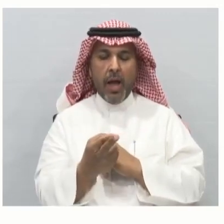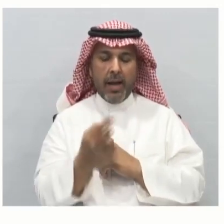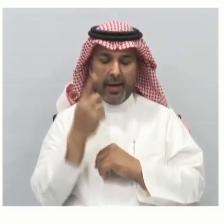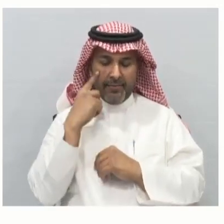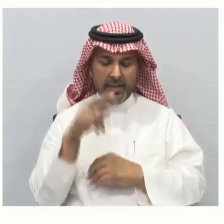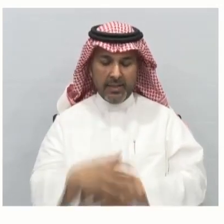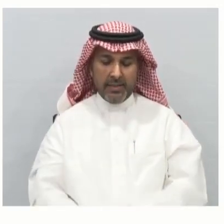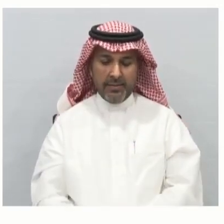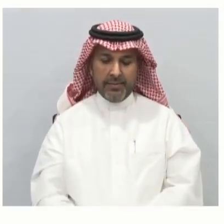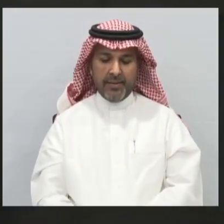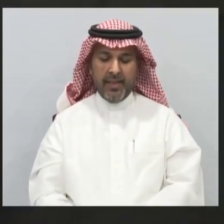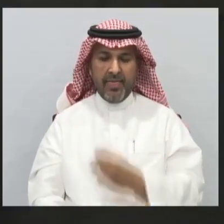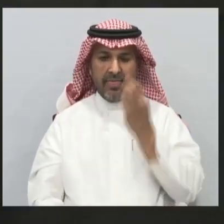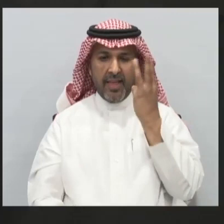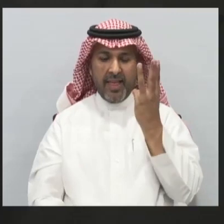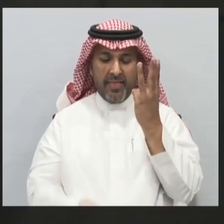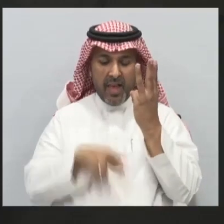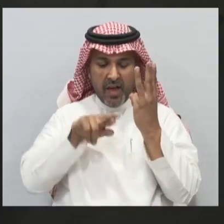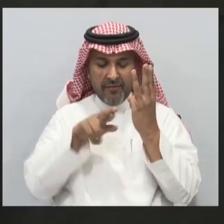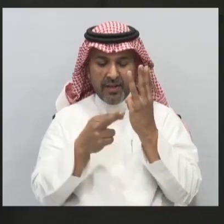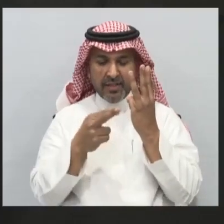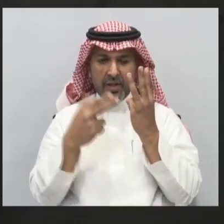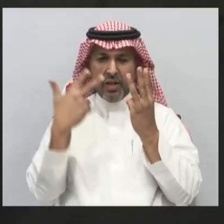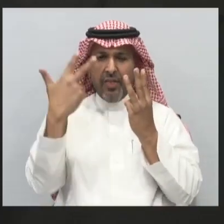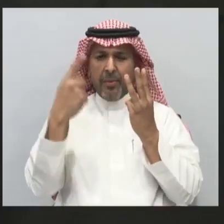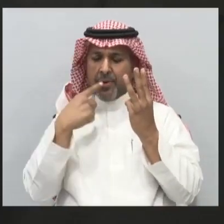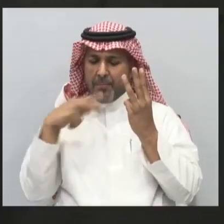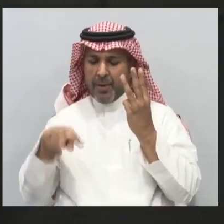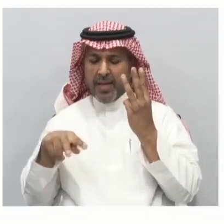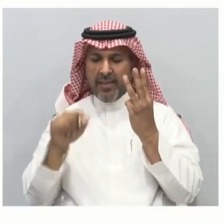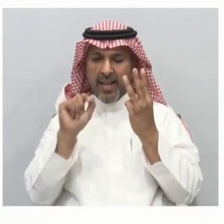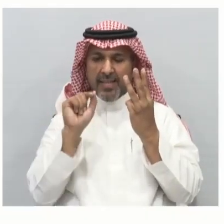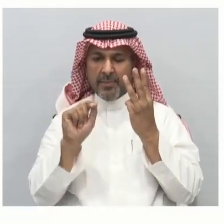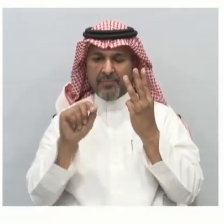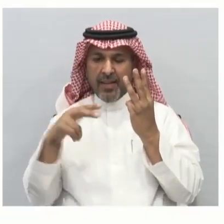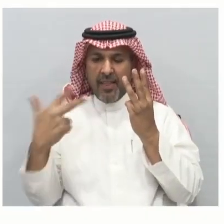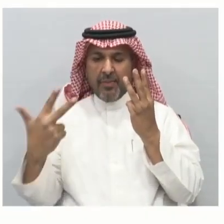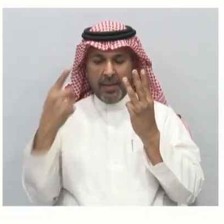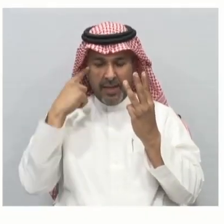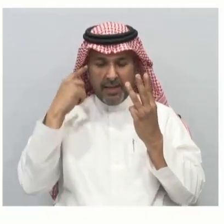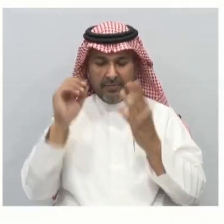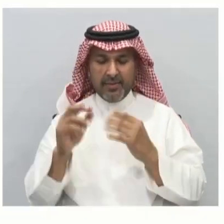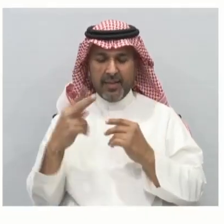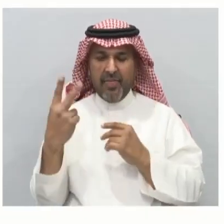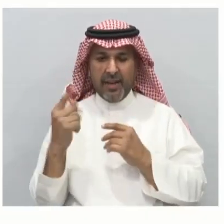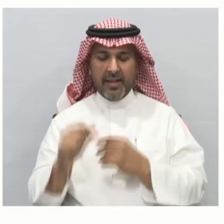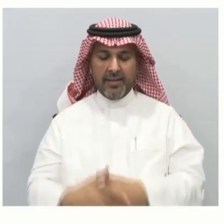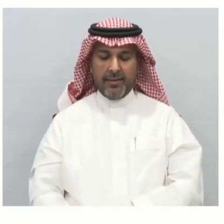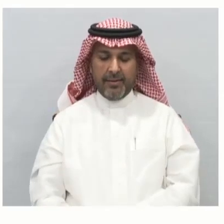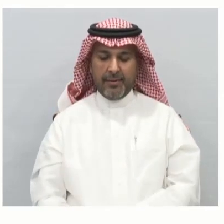العدد والاجسام اذا راح تكون فاصله عشريه عندنا العدد ثلاثه راح يكون على اليسار